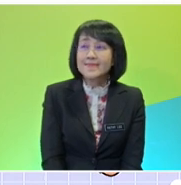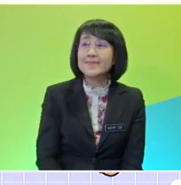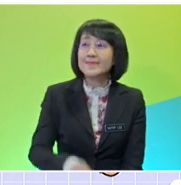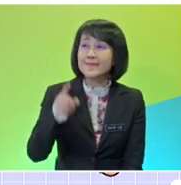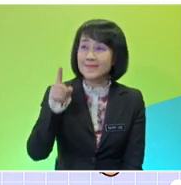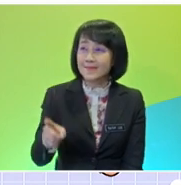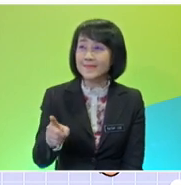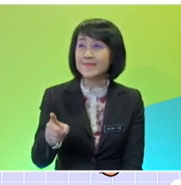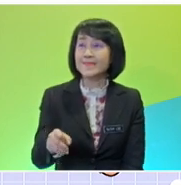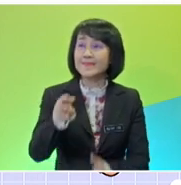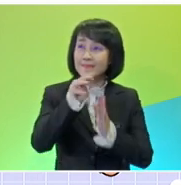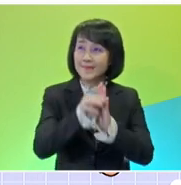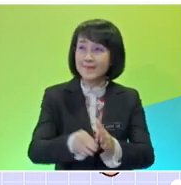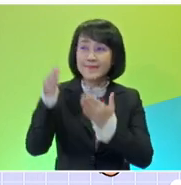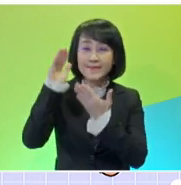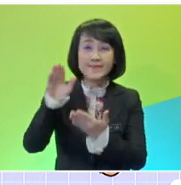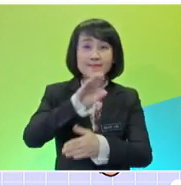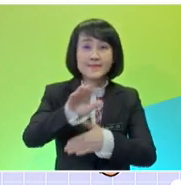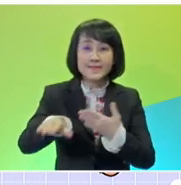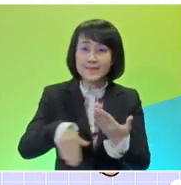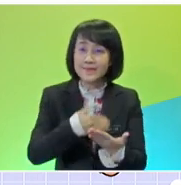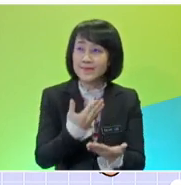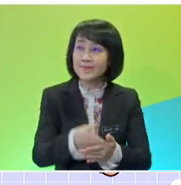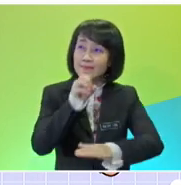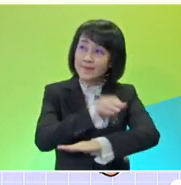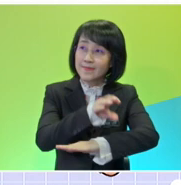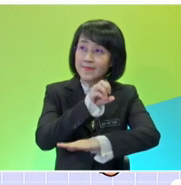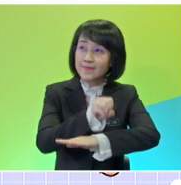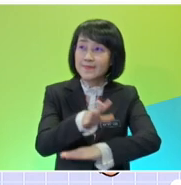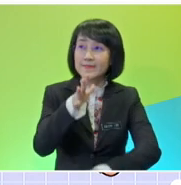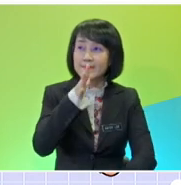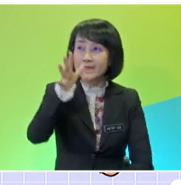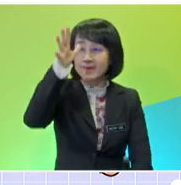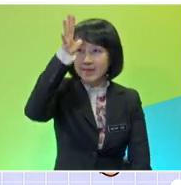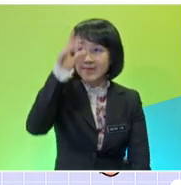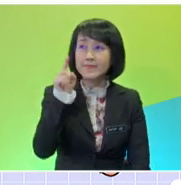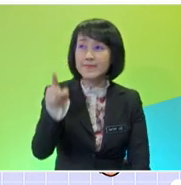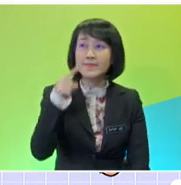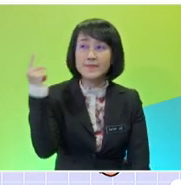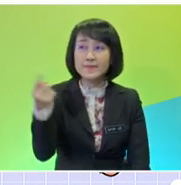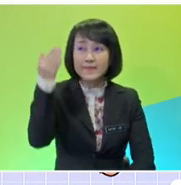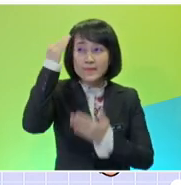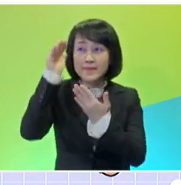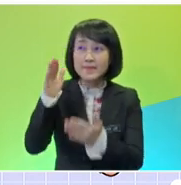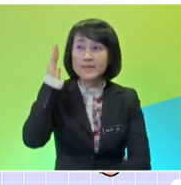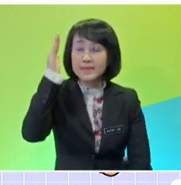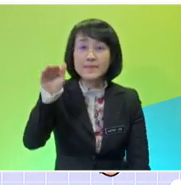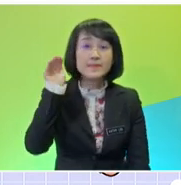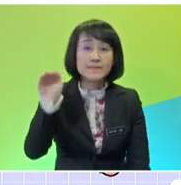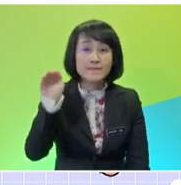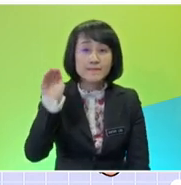mematuhi segala nasihat ibu bapaknya dia selalu patuh akan